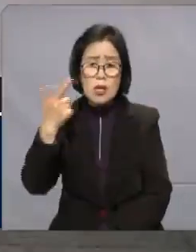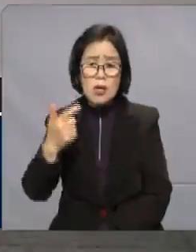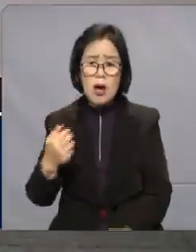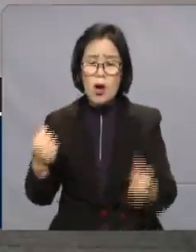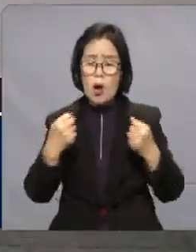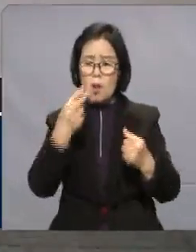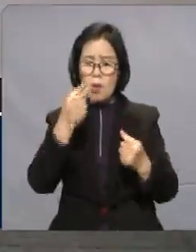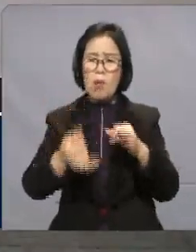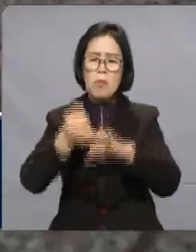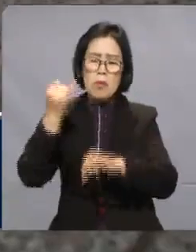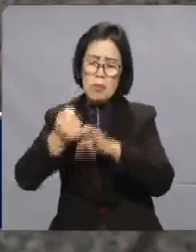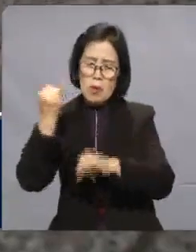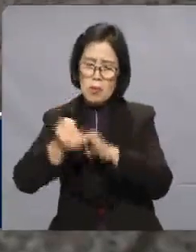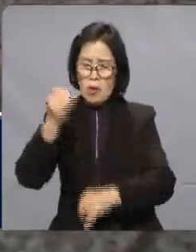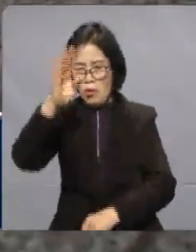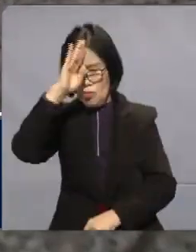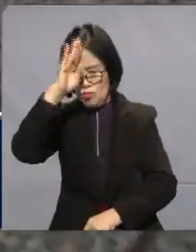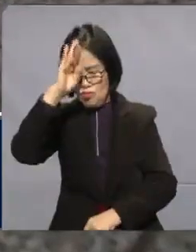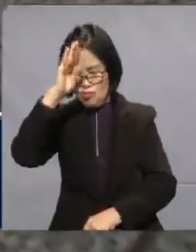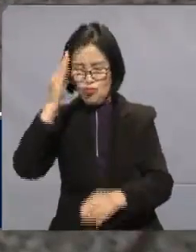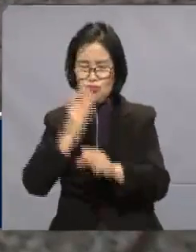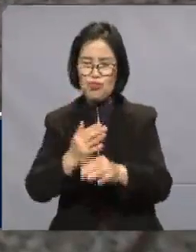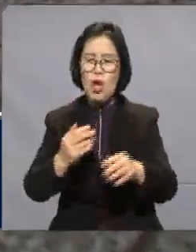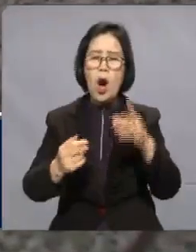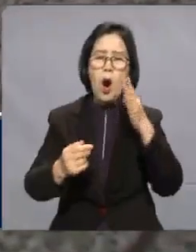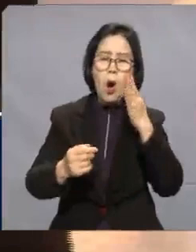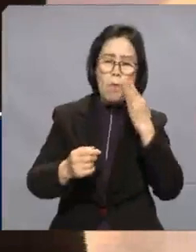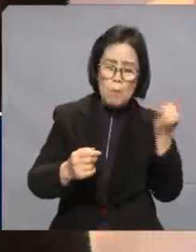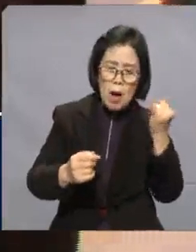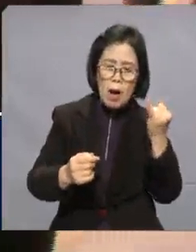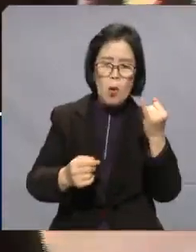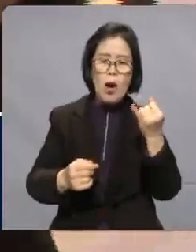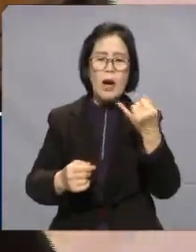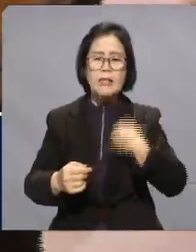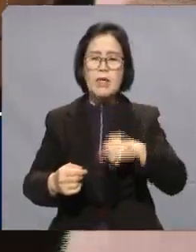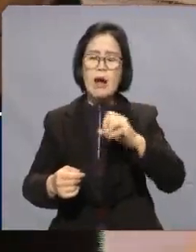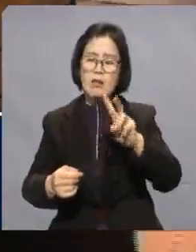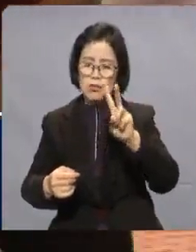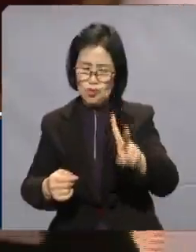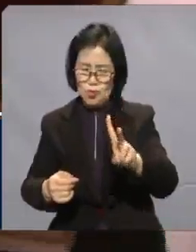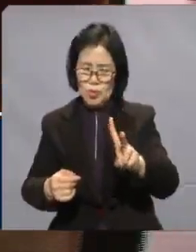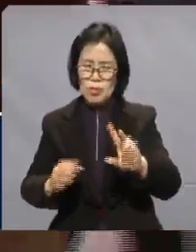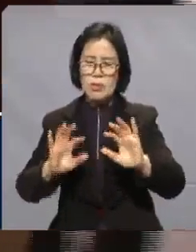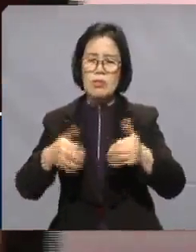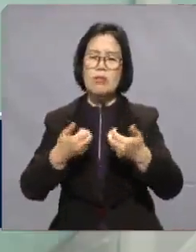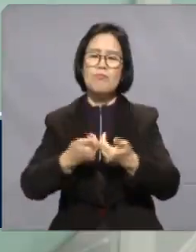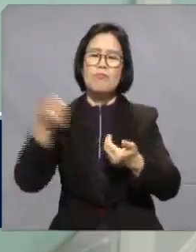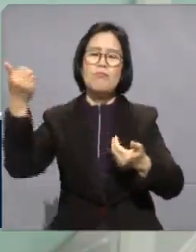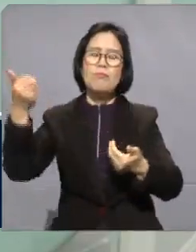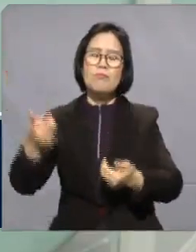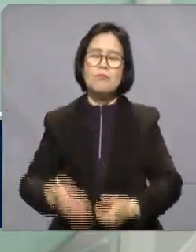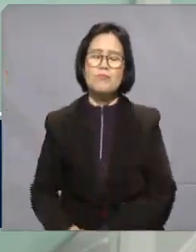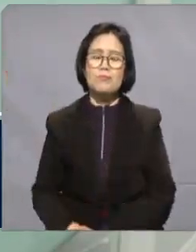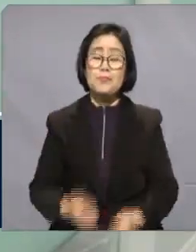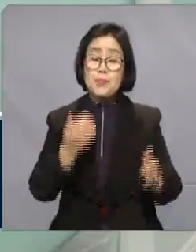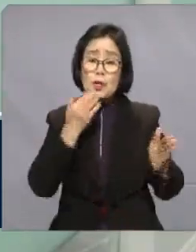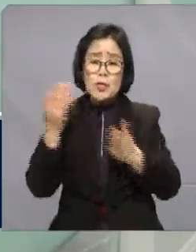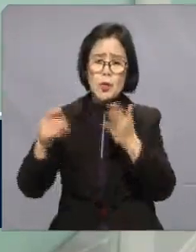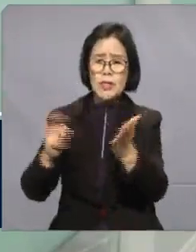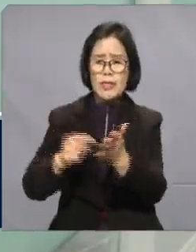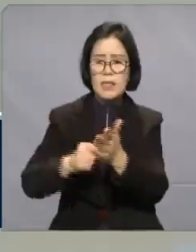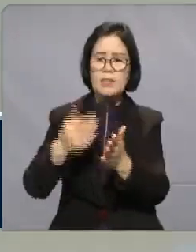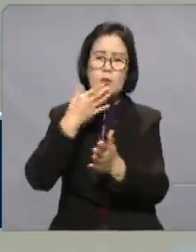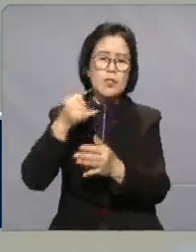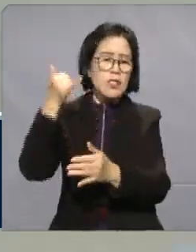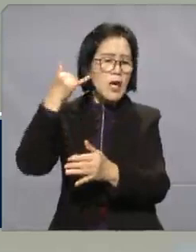건강보험료가 밀리고 병을 앓고 있던 60대 어머니와 40대 두 딸이 세상을 등졌습니다. 경기도가